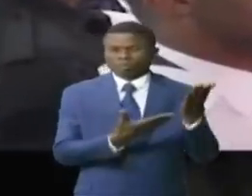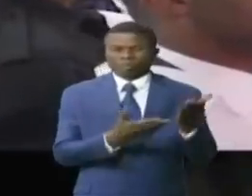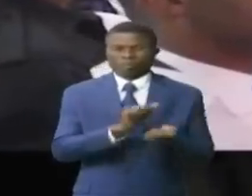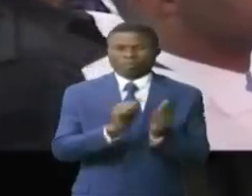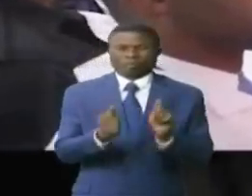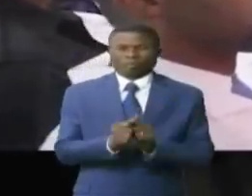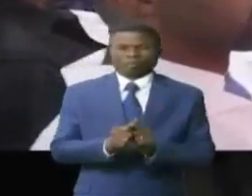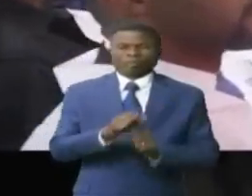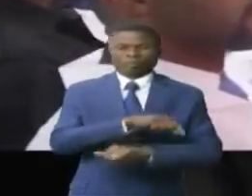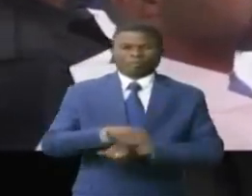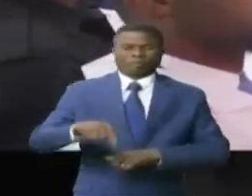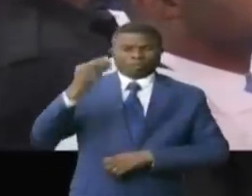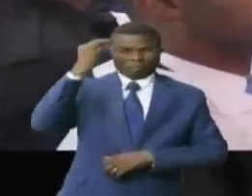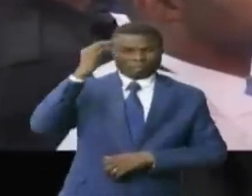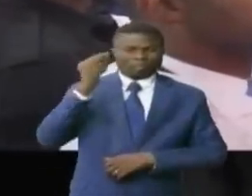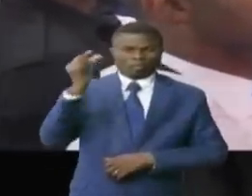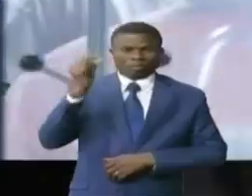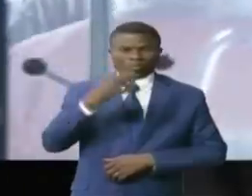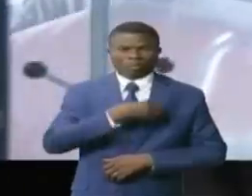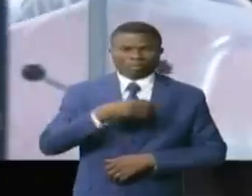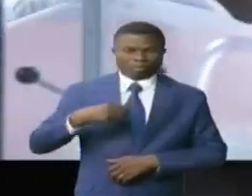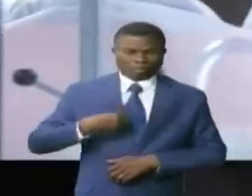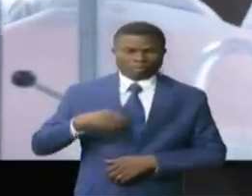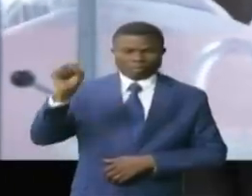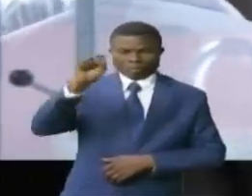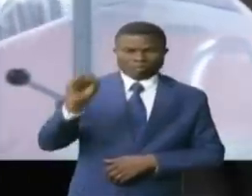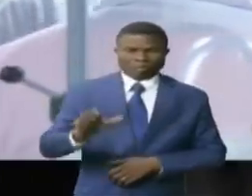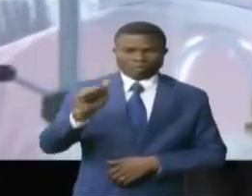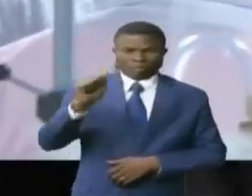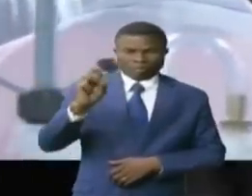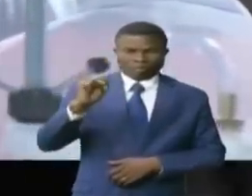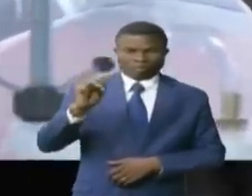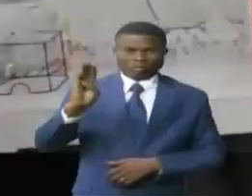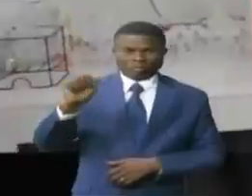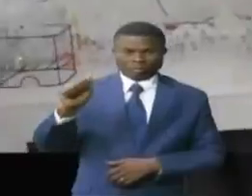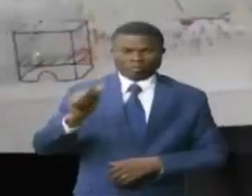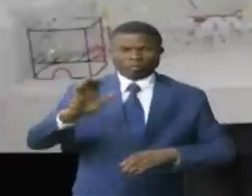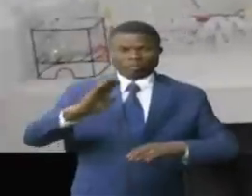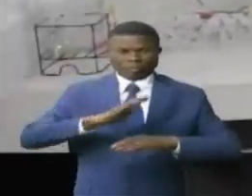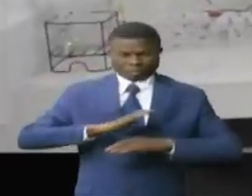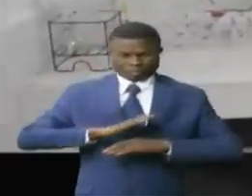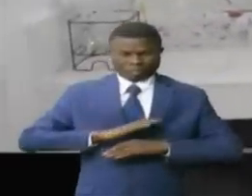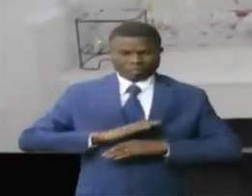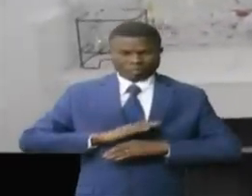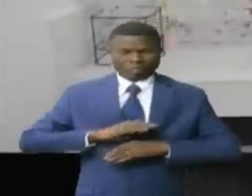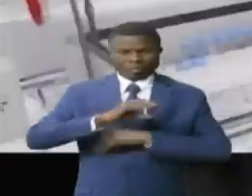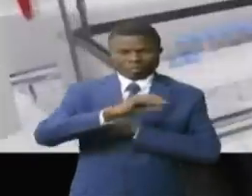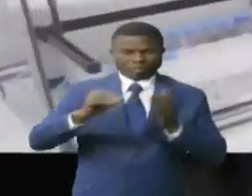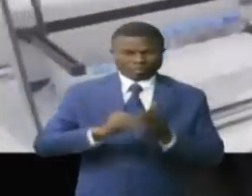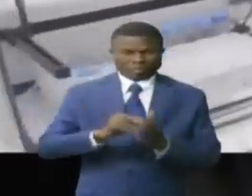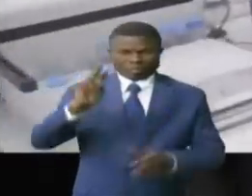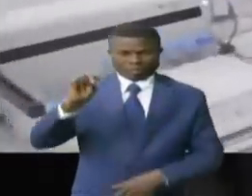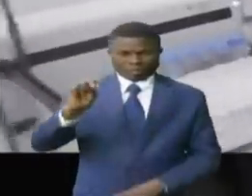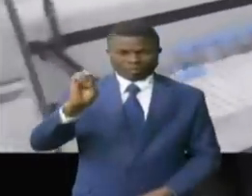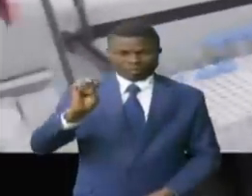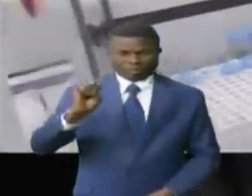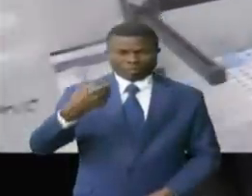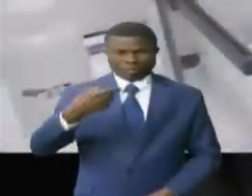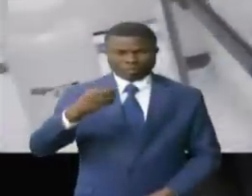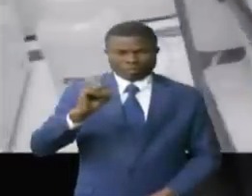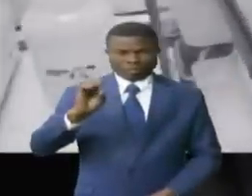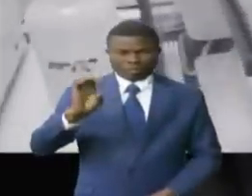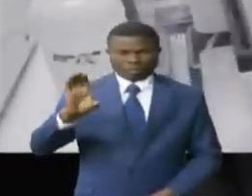des Mines. La ministre des Mines, Antoinette Samba Kalambay, s'est dite très satisfaite du fait que ce centre de négoce va